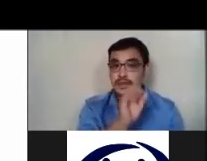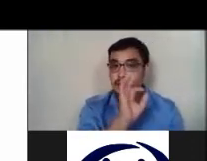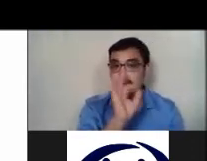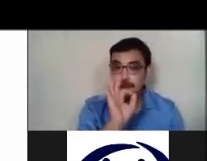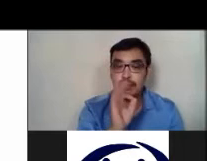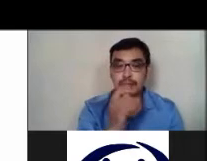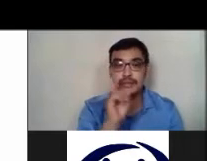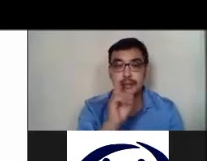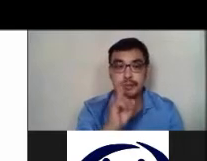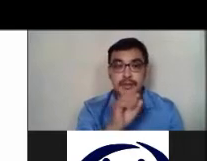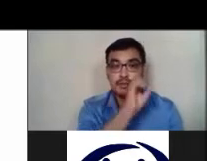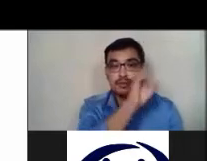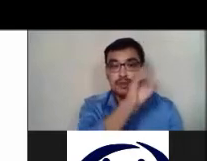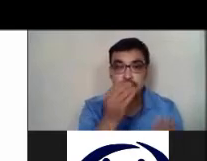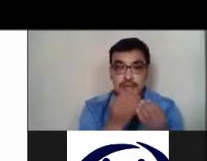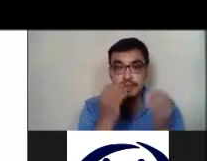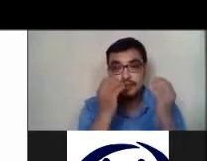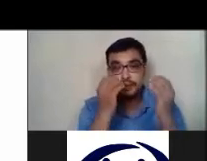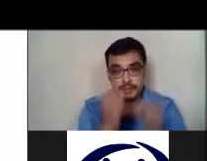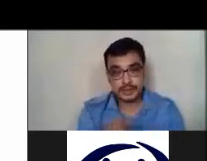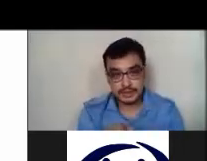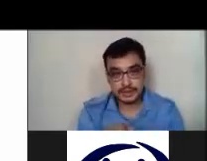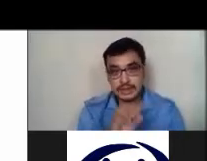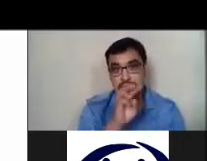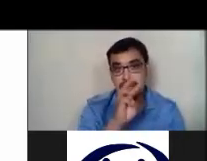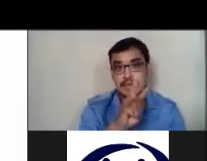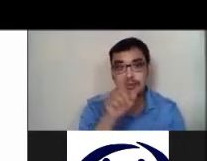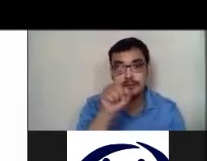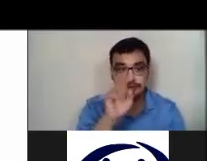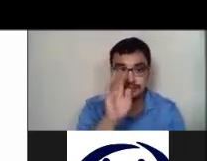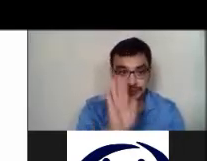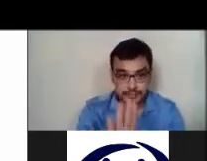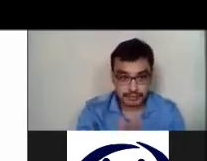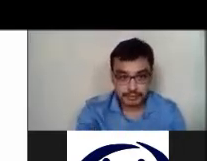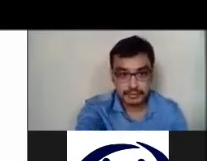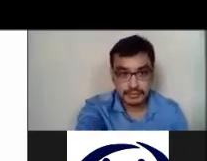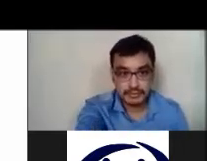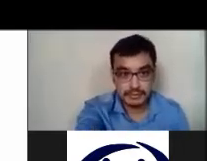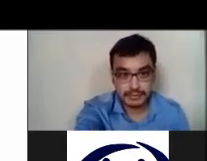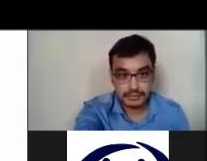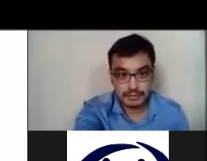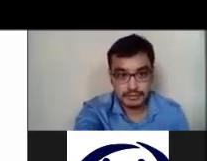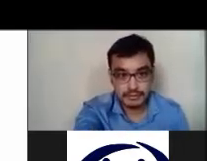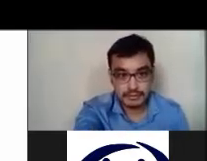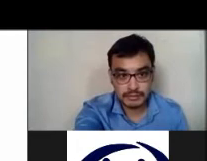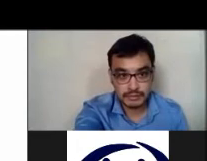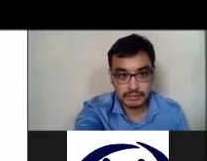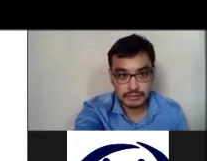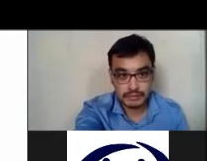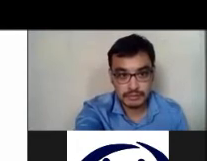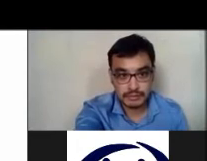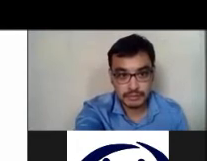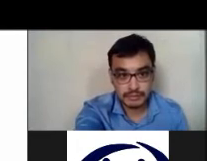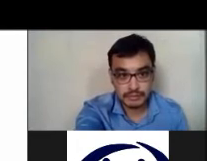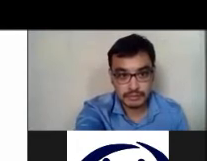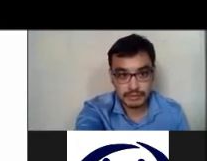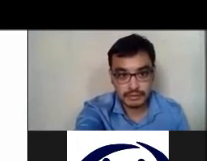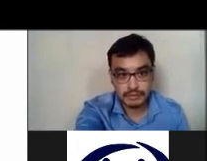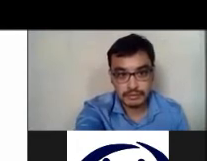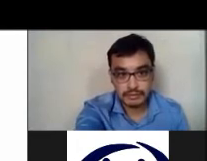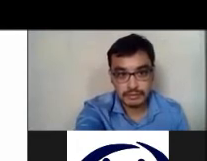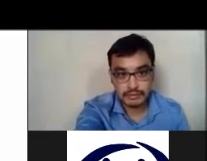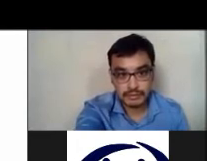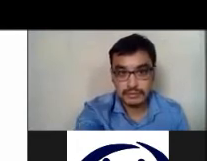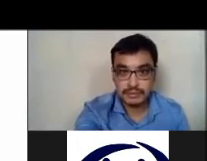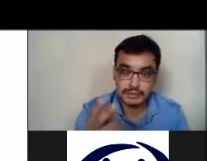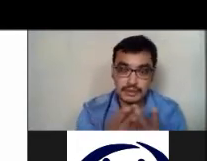चाहिँ पूजापाठ गरेर बस्ने चाहिँ 32.3% छ भने अब यस्तै हो भनेर तनाव बिर्सिन खोज्ने